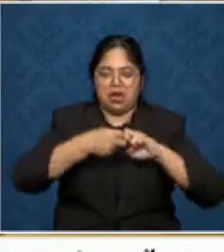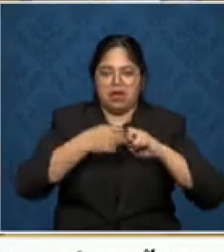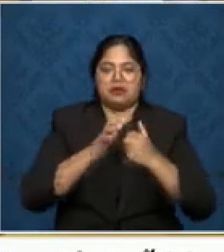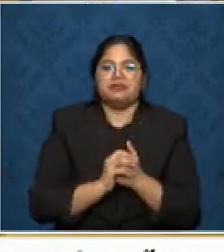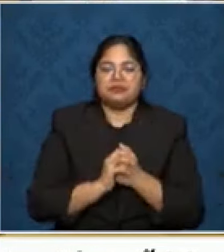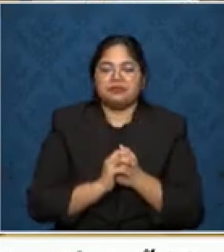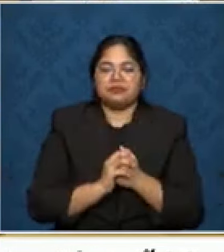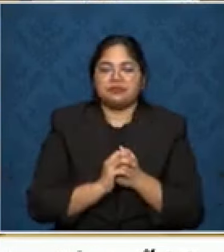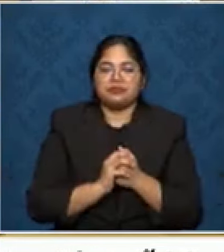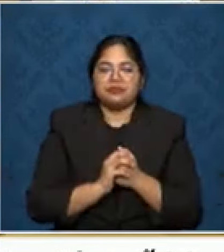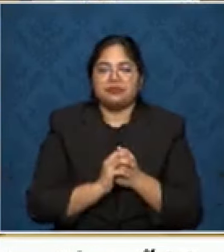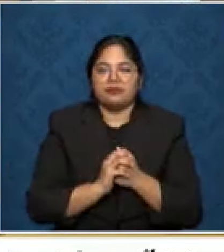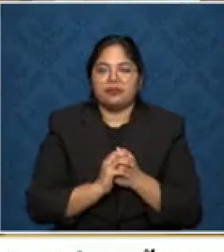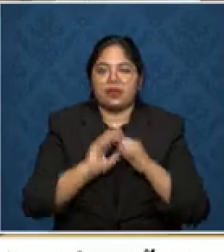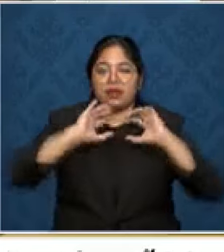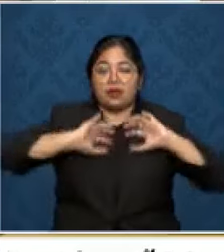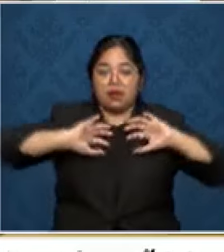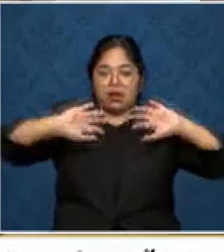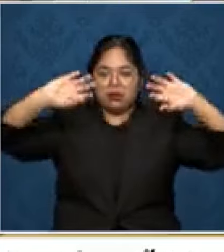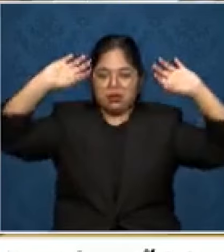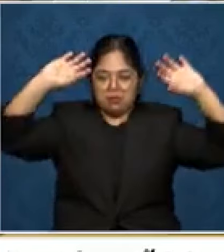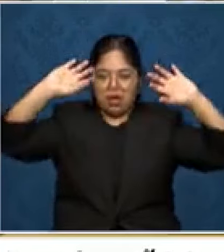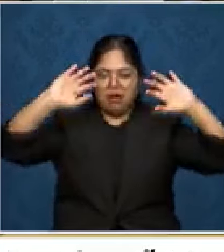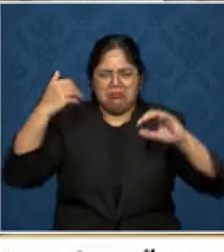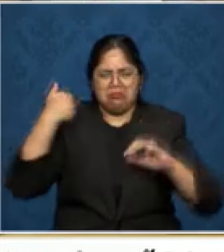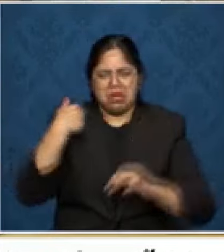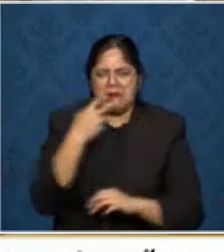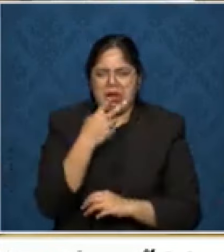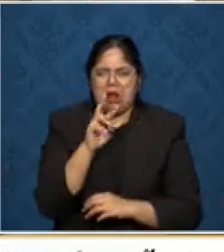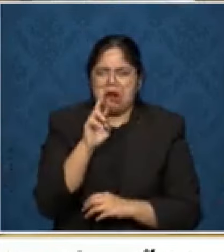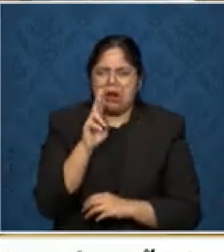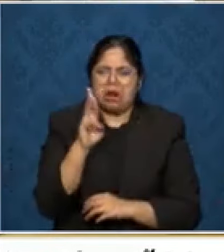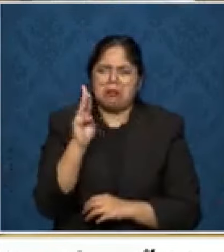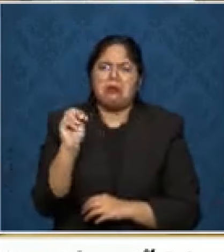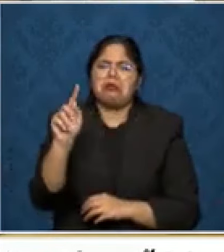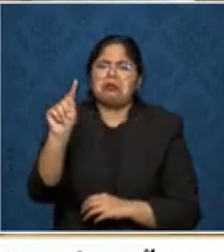ปัญหาที่รัฐบาลนี้เต็มไปด้วยรัฐมนตรีไร้